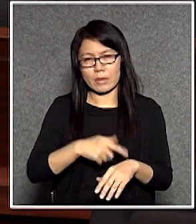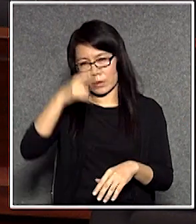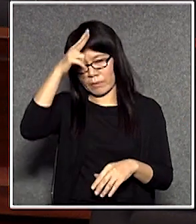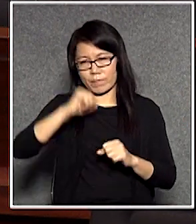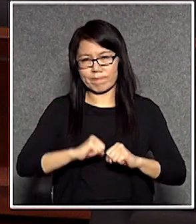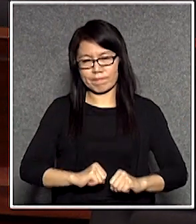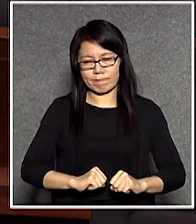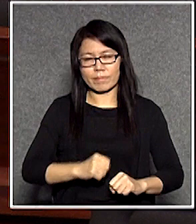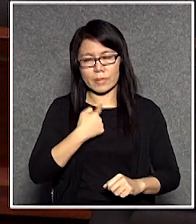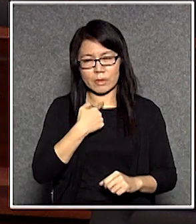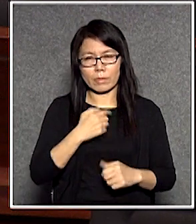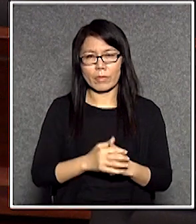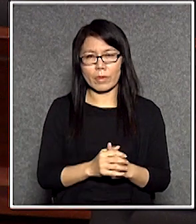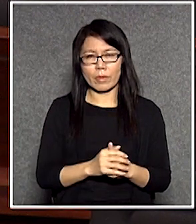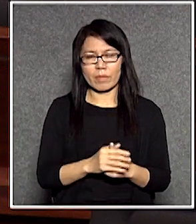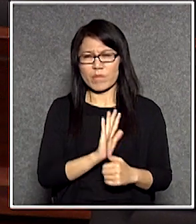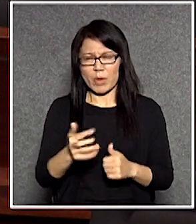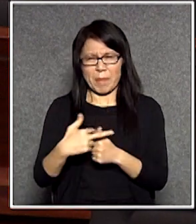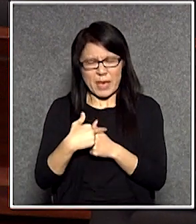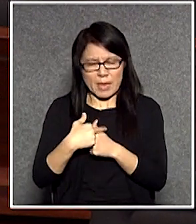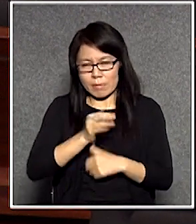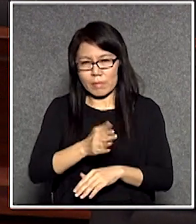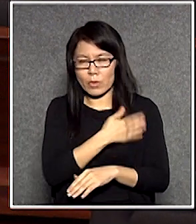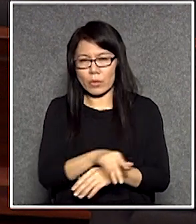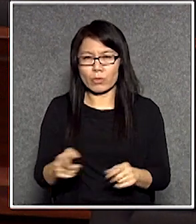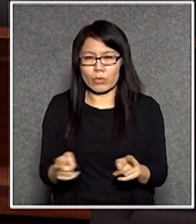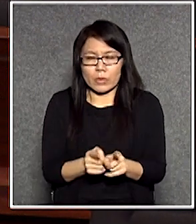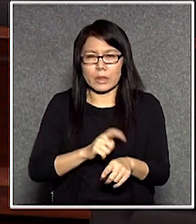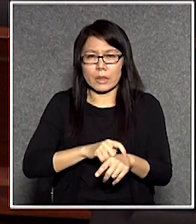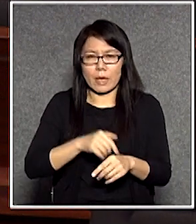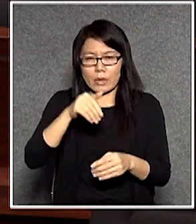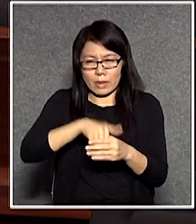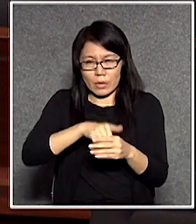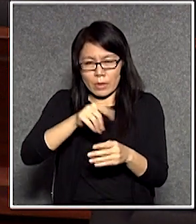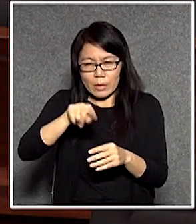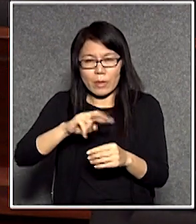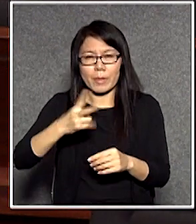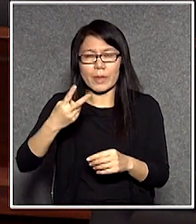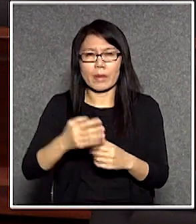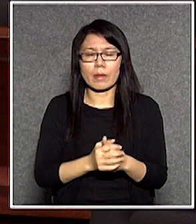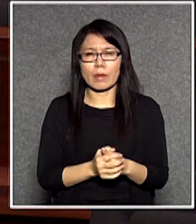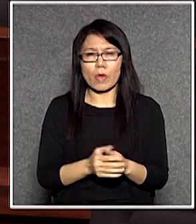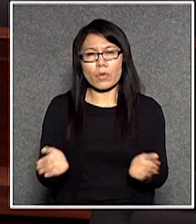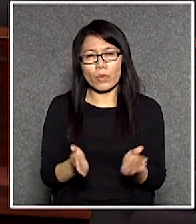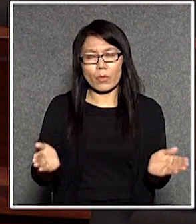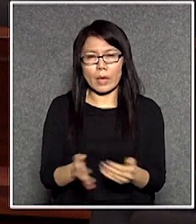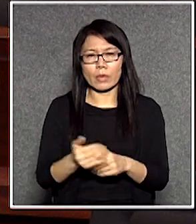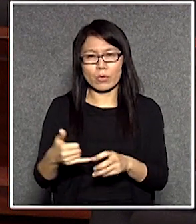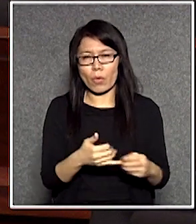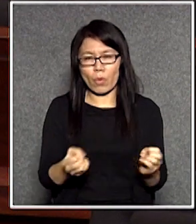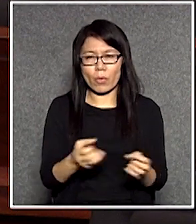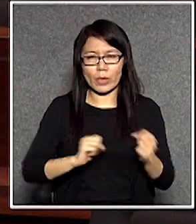硬，不能夠受脅迫，為了短期通過一兩條條例而變相呢鼓勵了拉布的